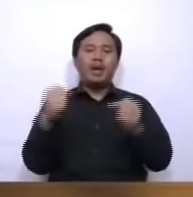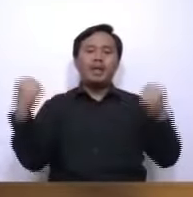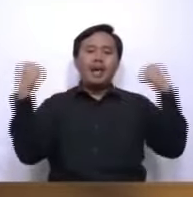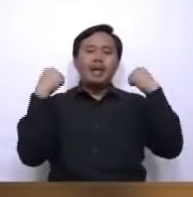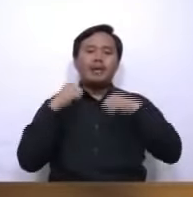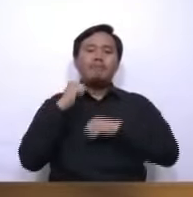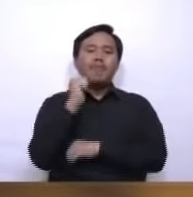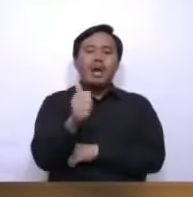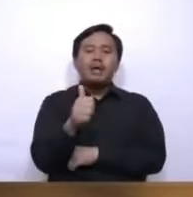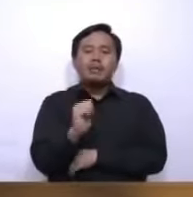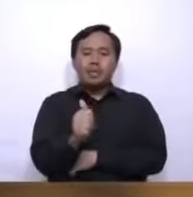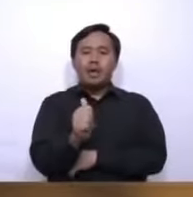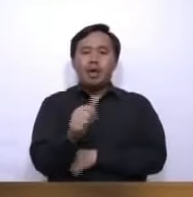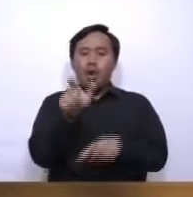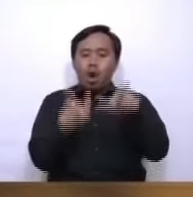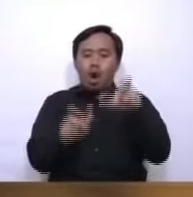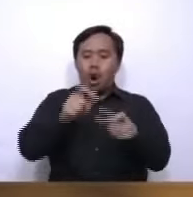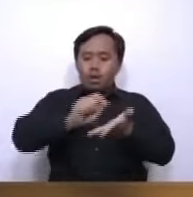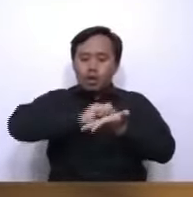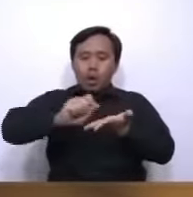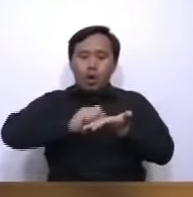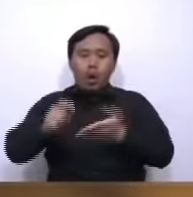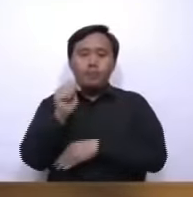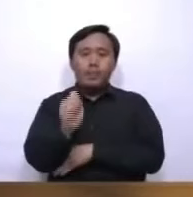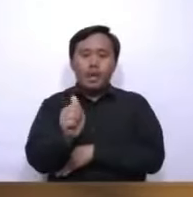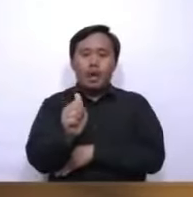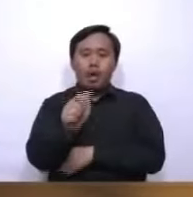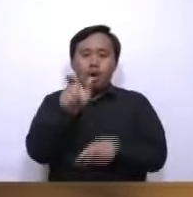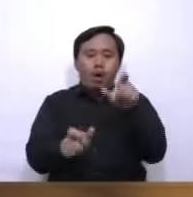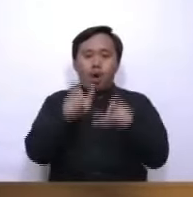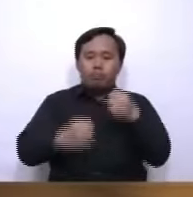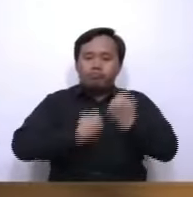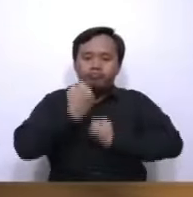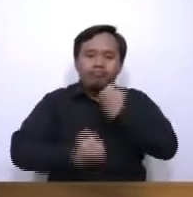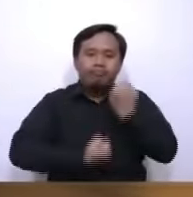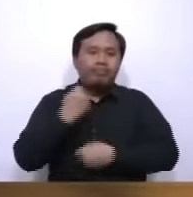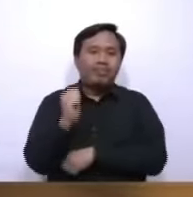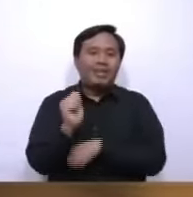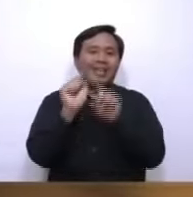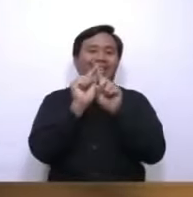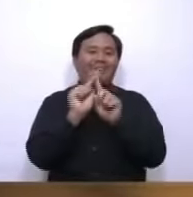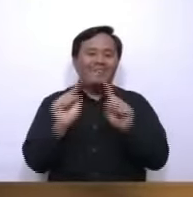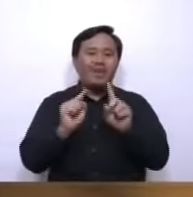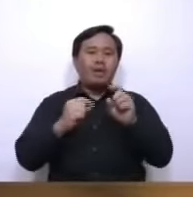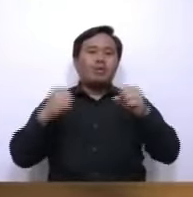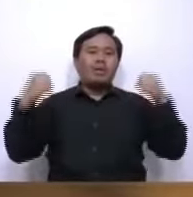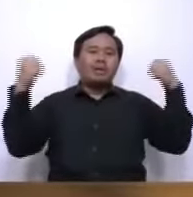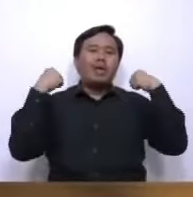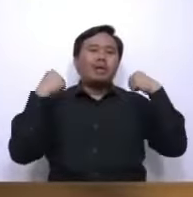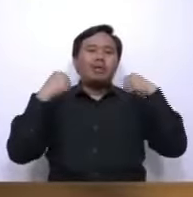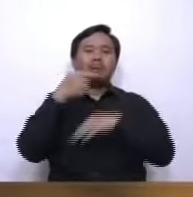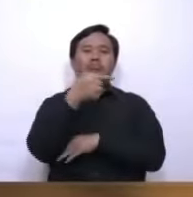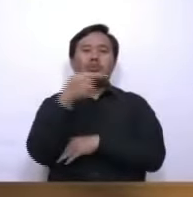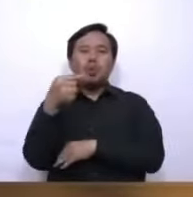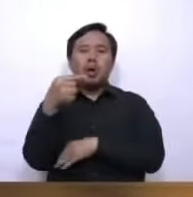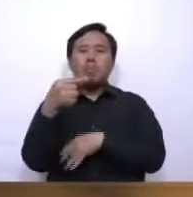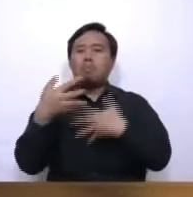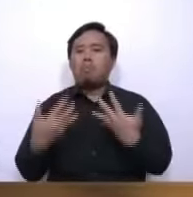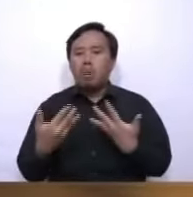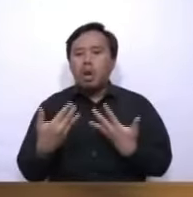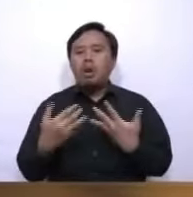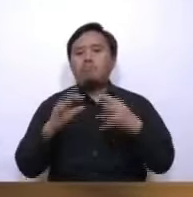baik. Sehingga orang bisa bersekolah, orang bisa berusaha, tetapi kalau kesehatannya kurang baik tidak akan menunjang